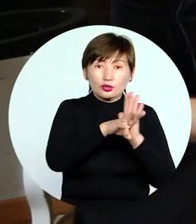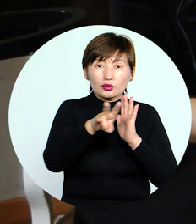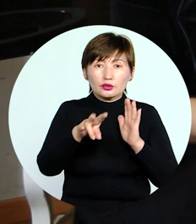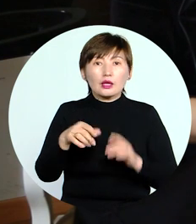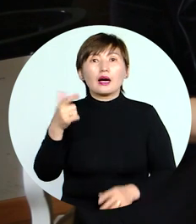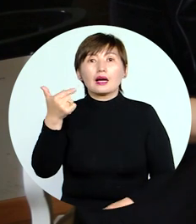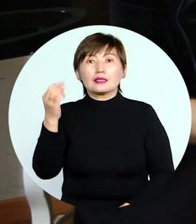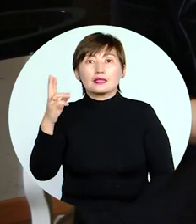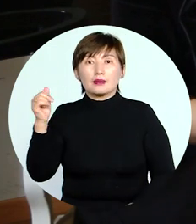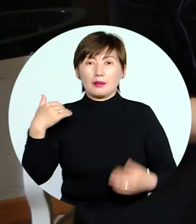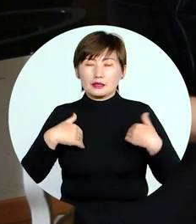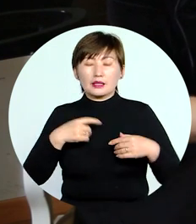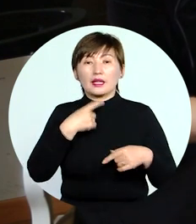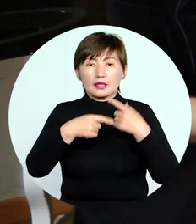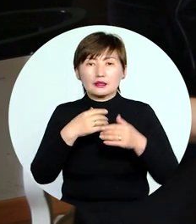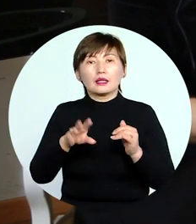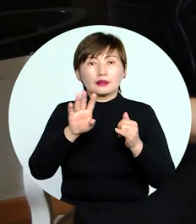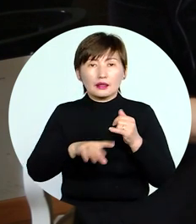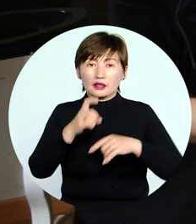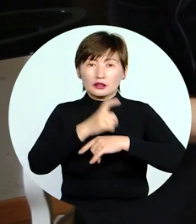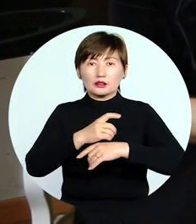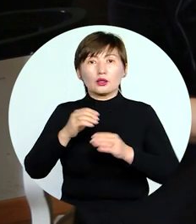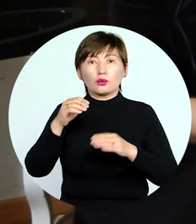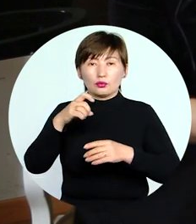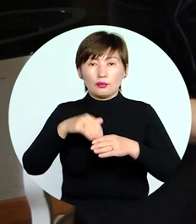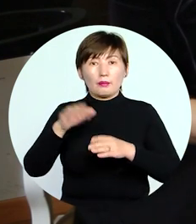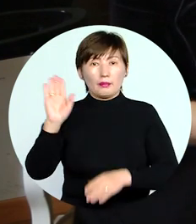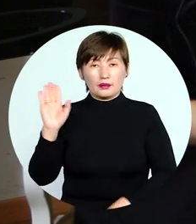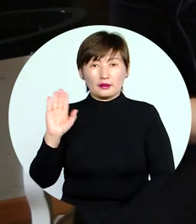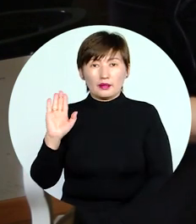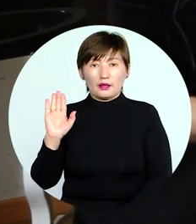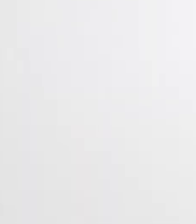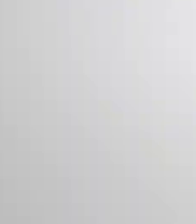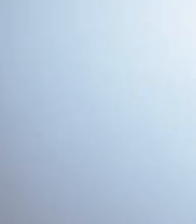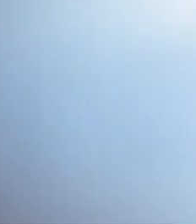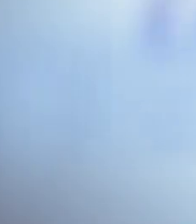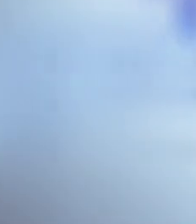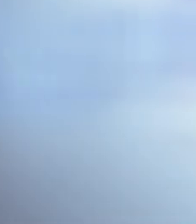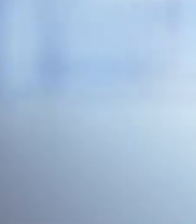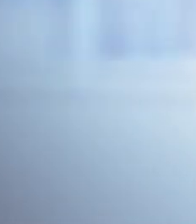ганц төв багштай ярилцлаа. Дараагийн хичээлээр дахин уулзлаа. Баяртай. Баяртай.